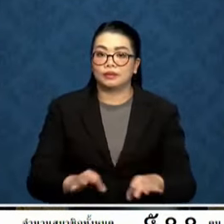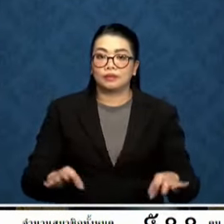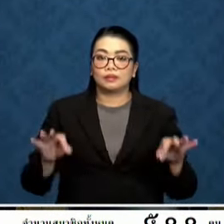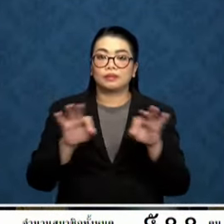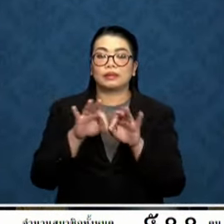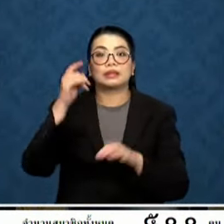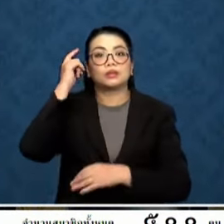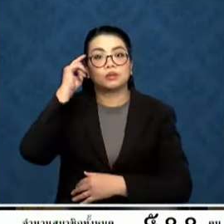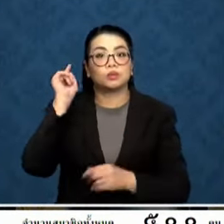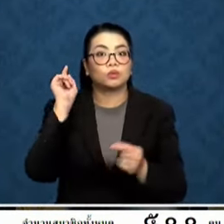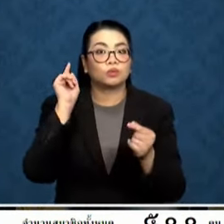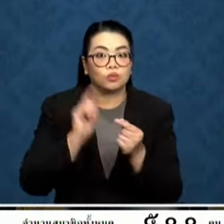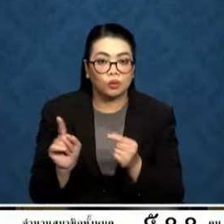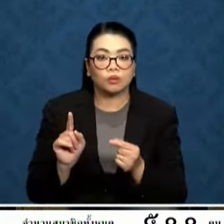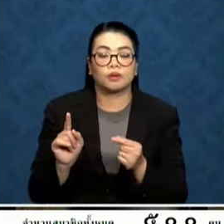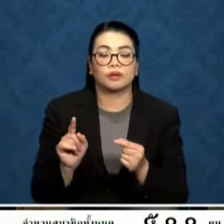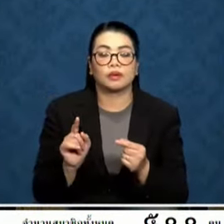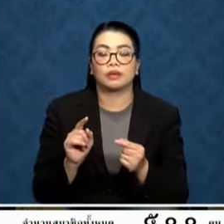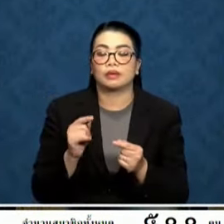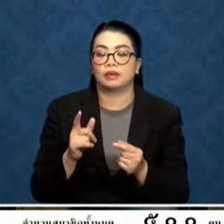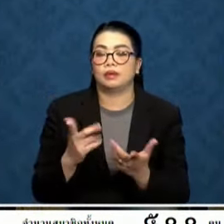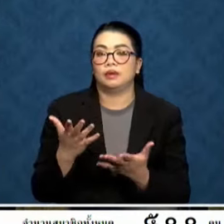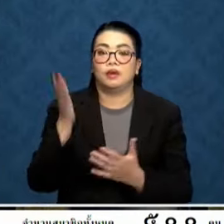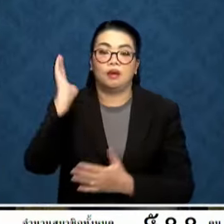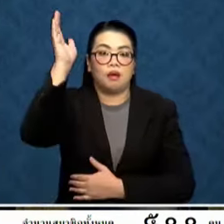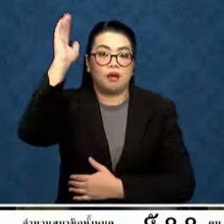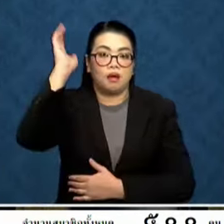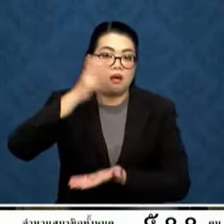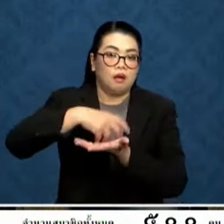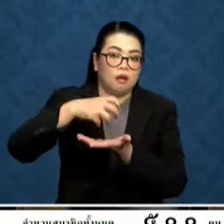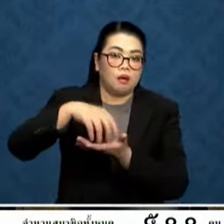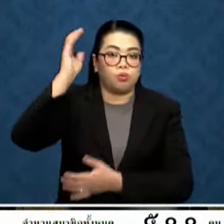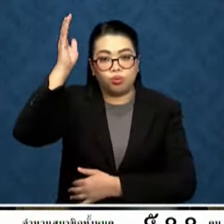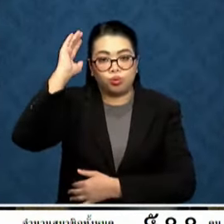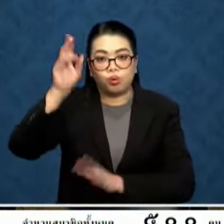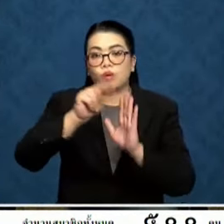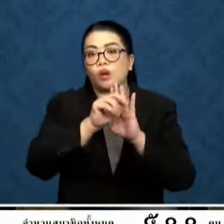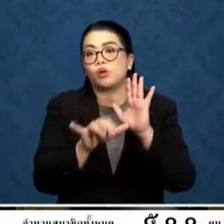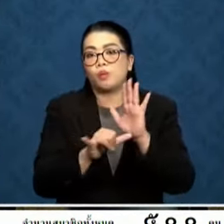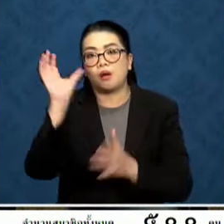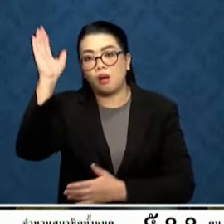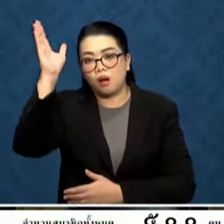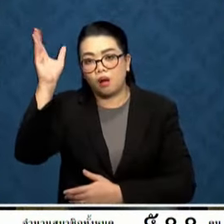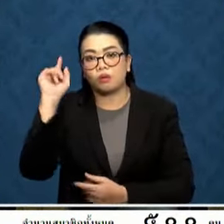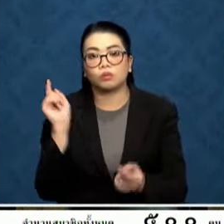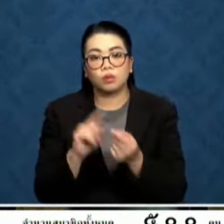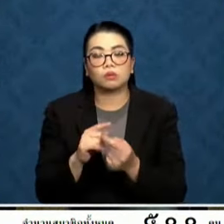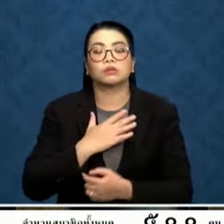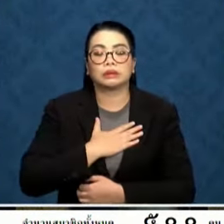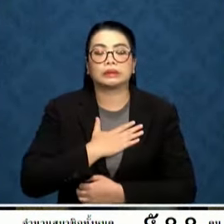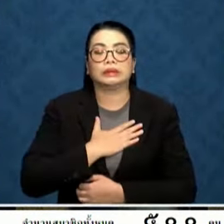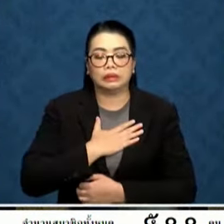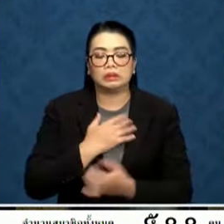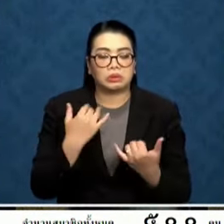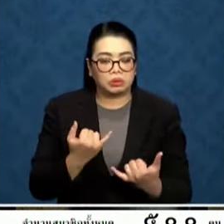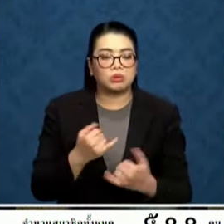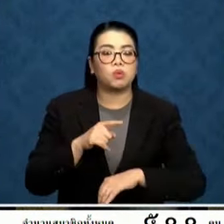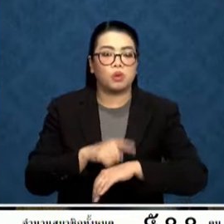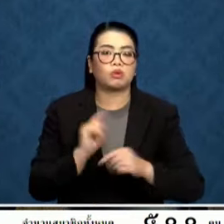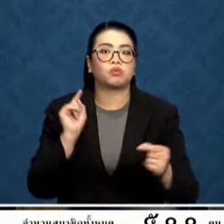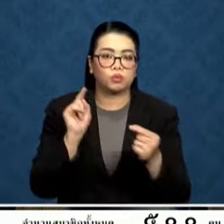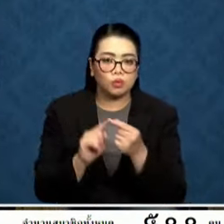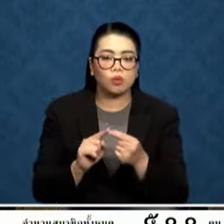ชี้ดไปตรงกันซึ่งในคำแถลงนโยบายก็พูดนะครับก็คือเราถึงเวลาที่เราจำเป็น